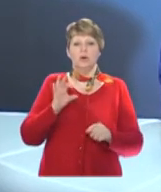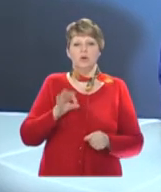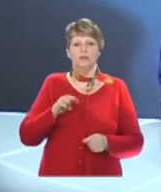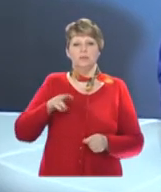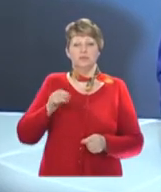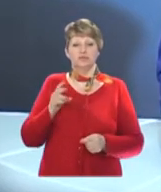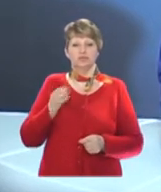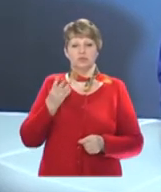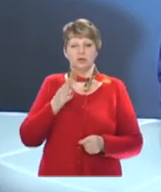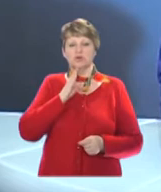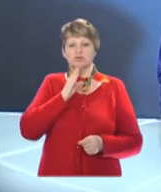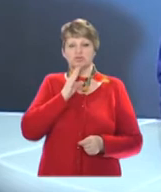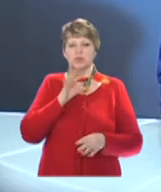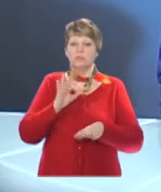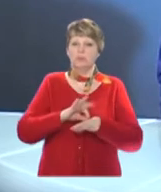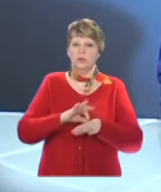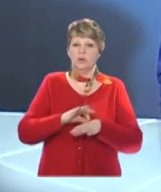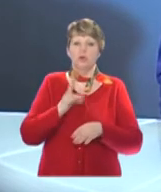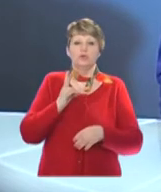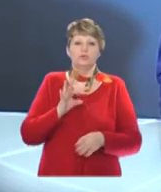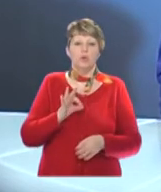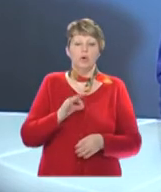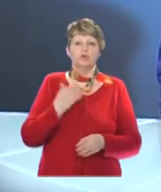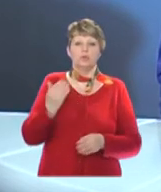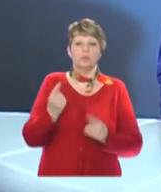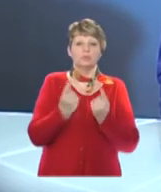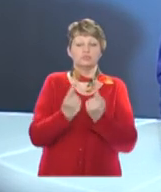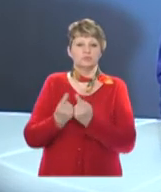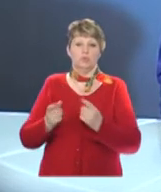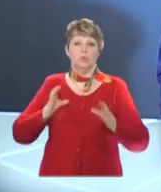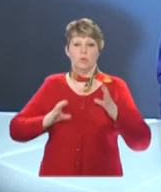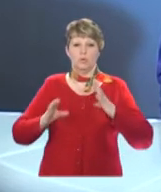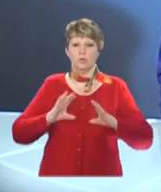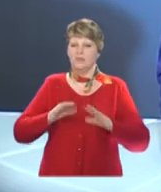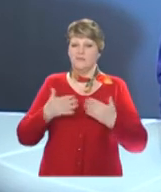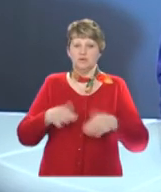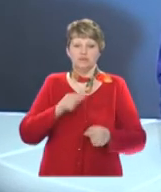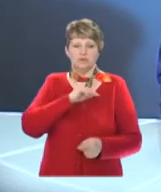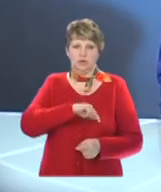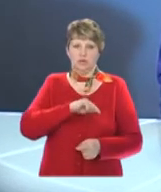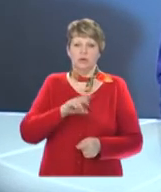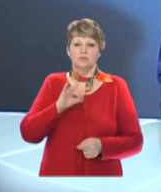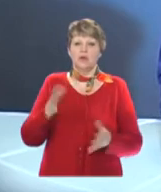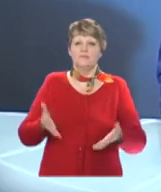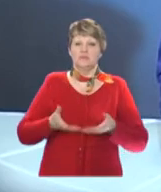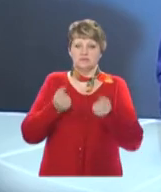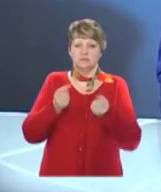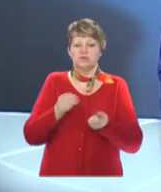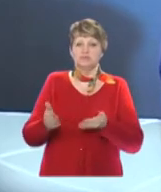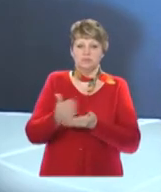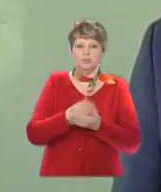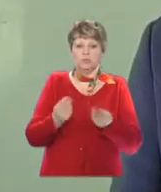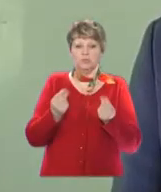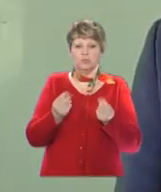Олени Меньших. Жінка онкохвора, однак ні вона, ні її колеги та студенти не втрачають надії на одужання і збирають кошти на